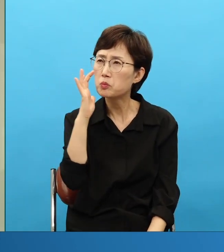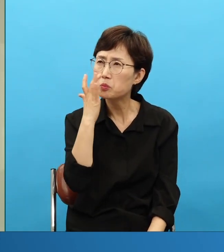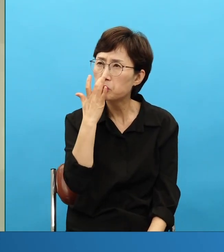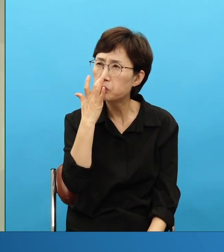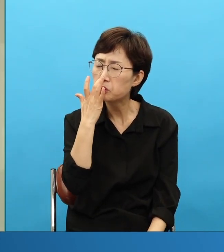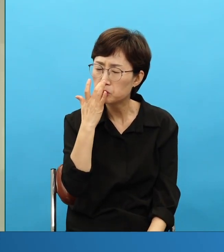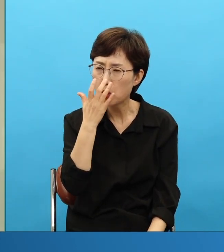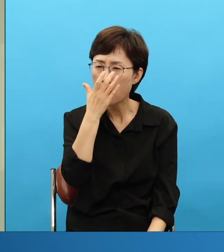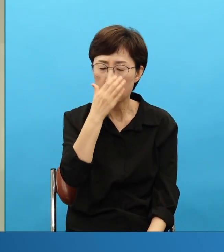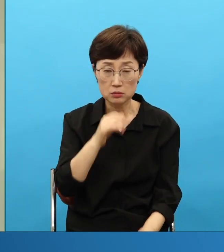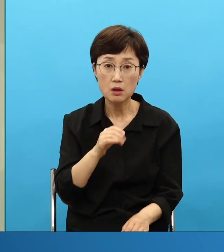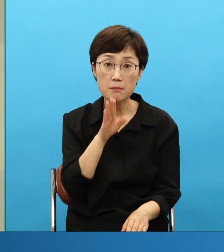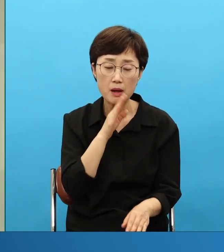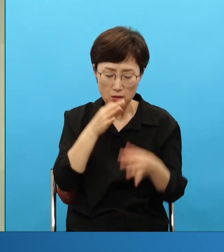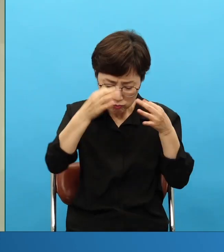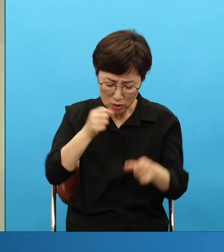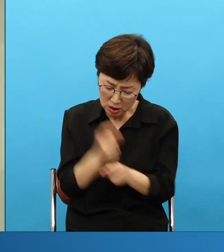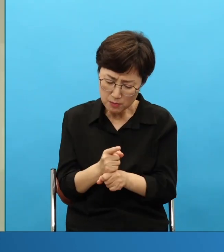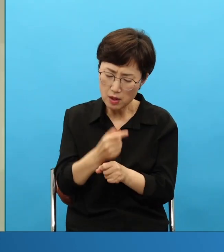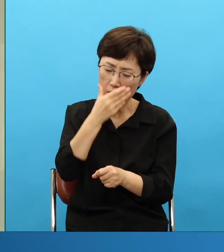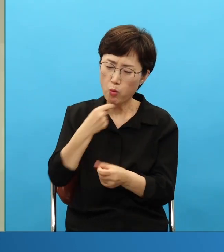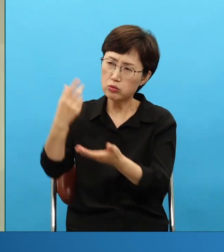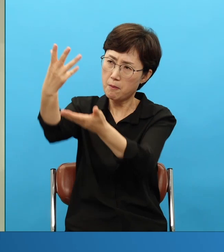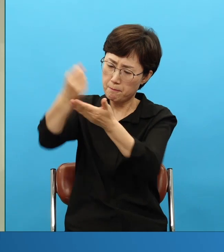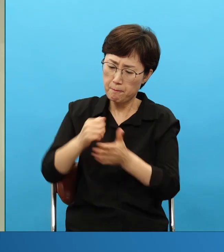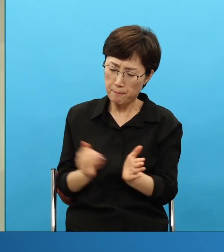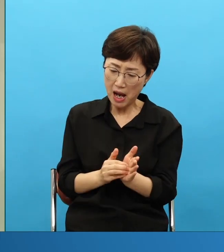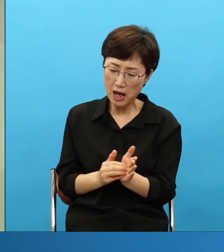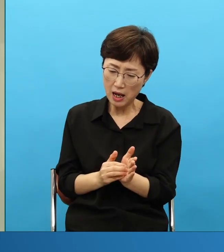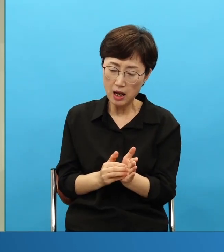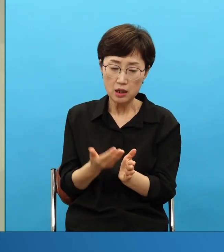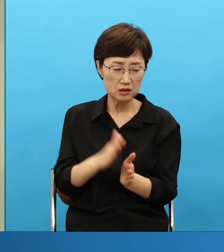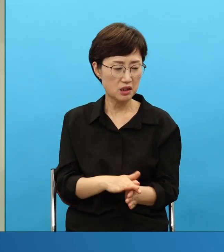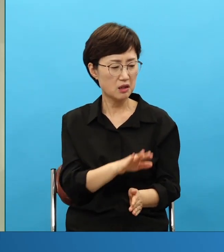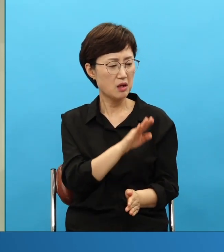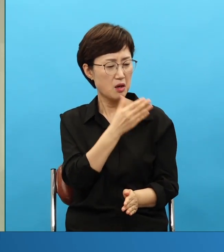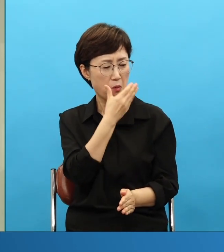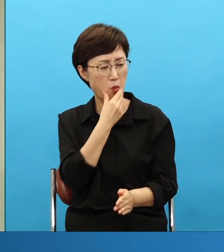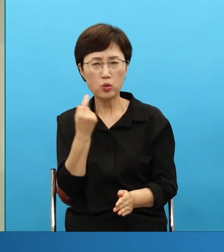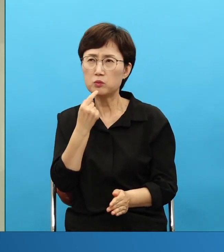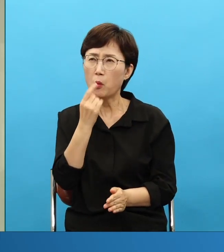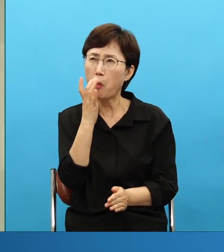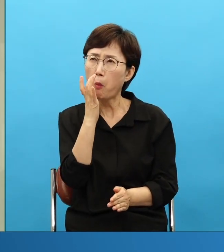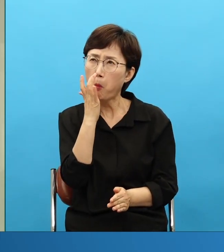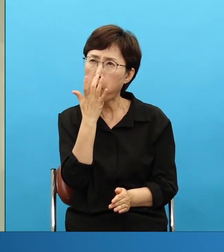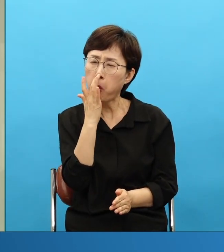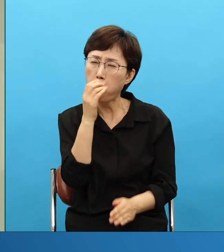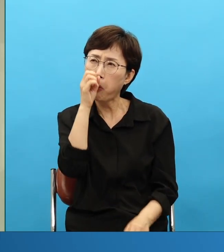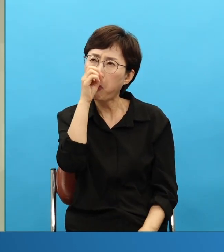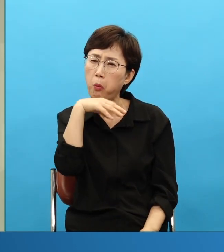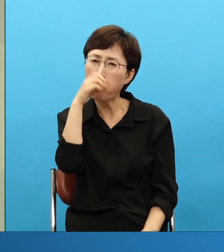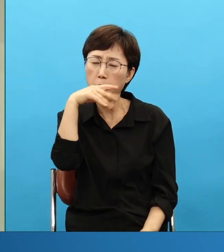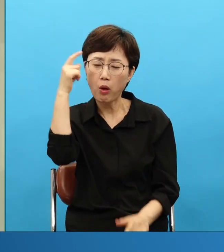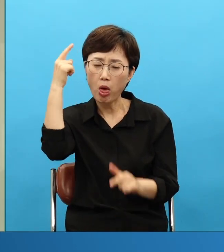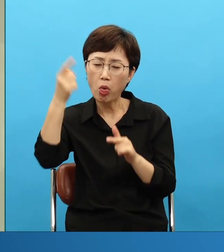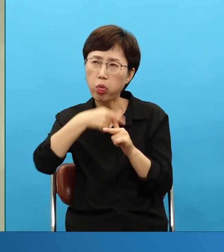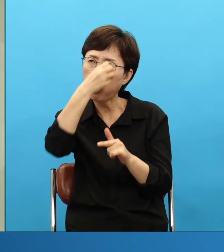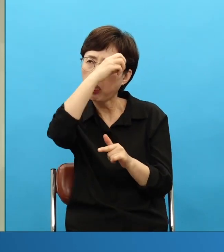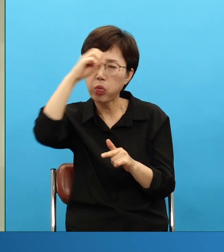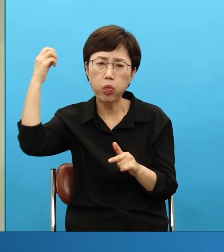누리는 이렇게 돼요. In this way, we lose hold of the gospel. Even though we receive the gospel, we can't enjoy it and we lose hold of everything.